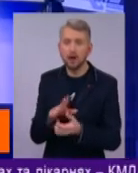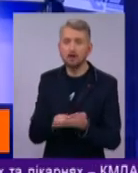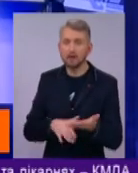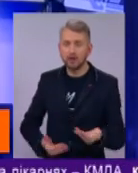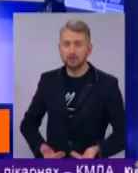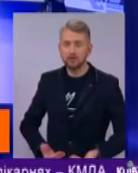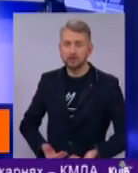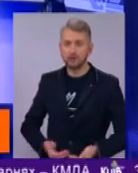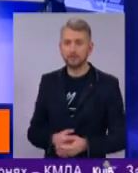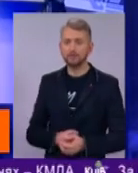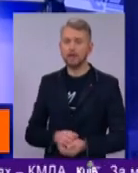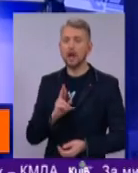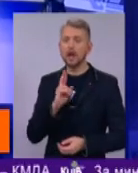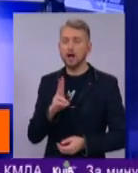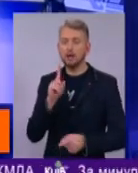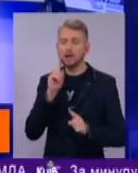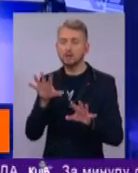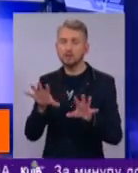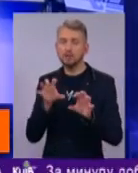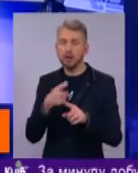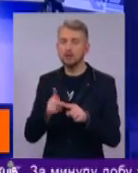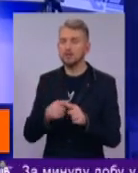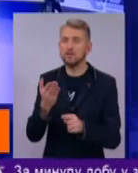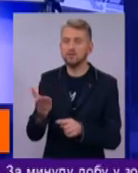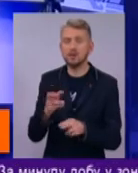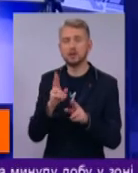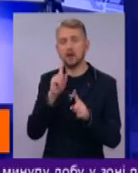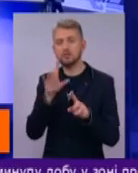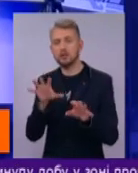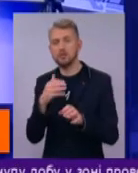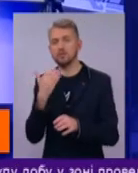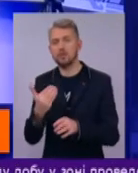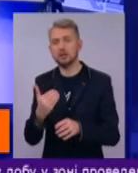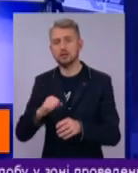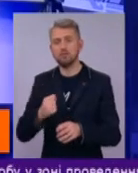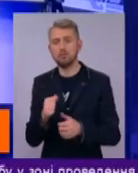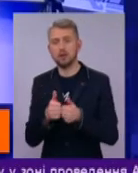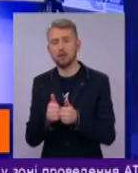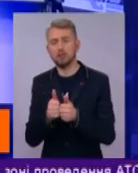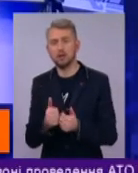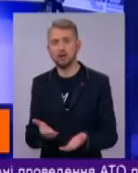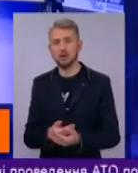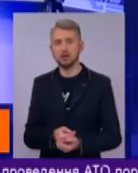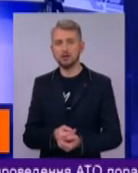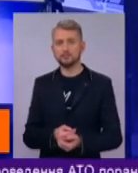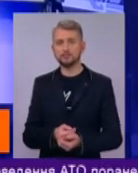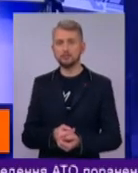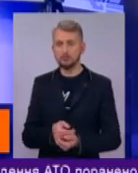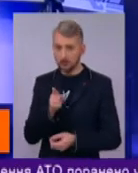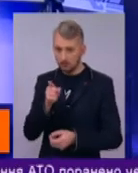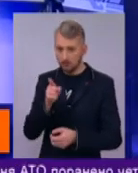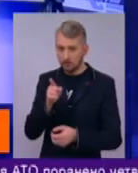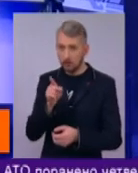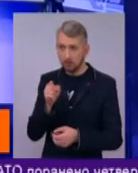бути. Як сприймаєте це ви? Як сприймають ваші побратими? Наскільки ви